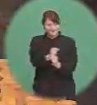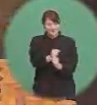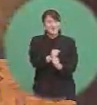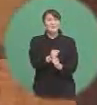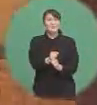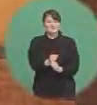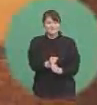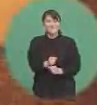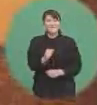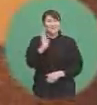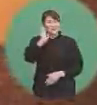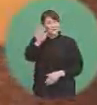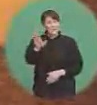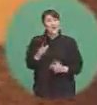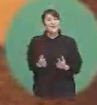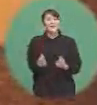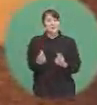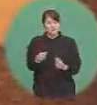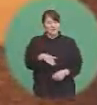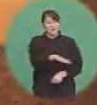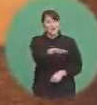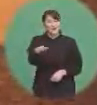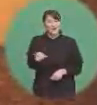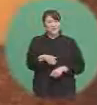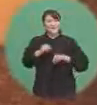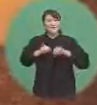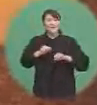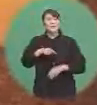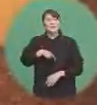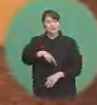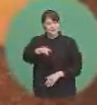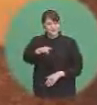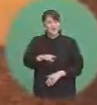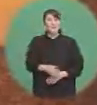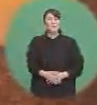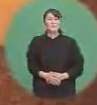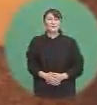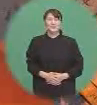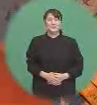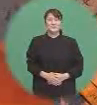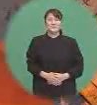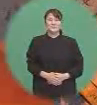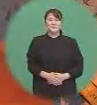ね。これからですよね。みんなで頑張っていきましょうね。